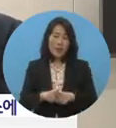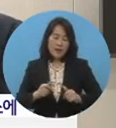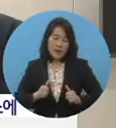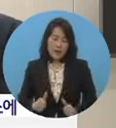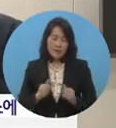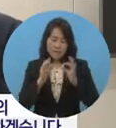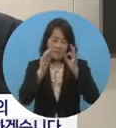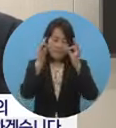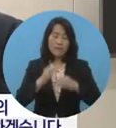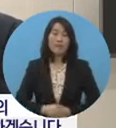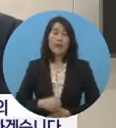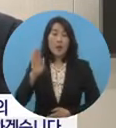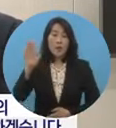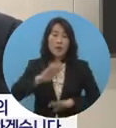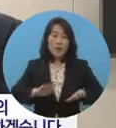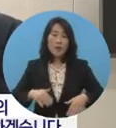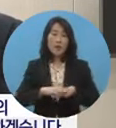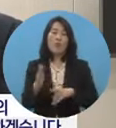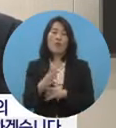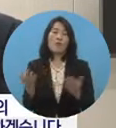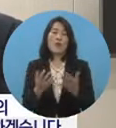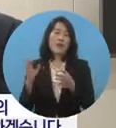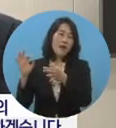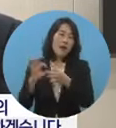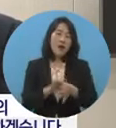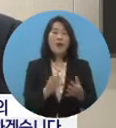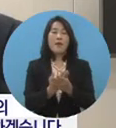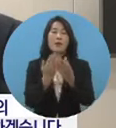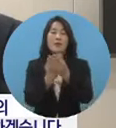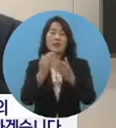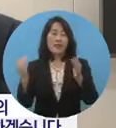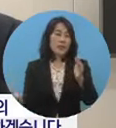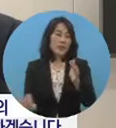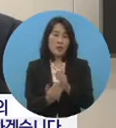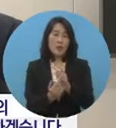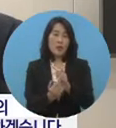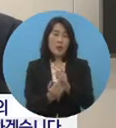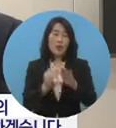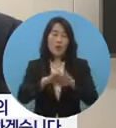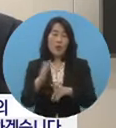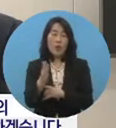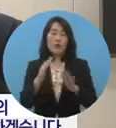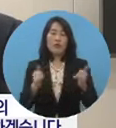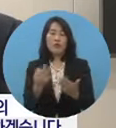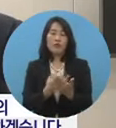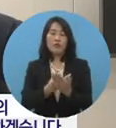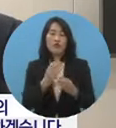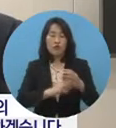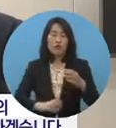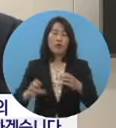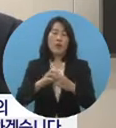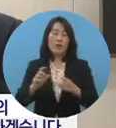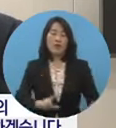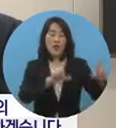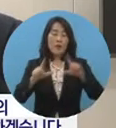다해 심사 하였습니다 앞으로도 전남 농업부 지속적인 발전을 실행하고 우리 농업인들의 소득 준비와